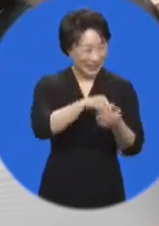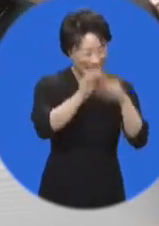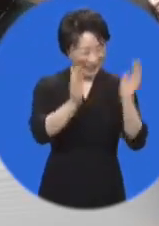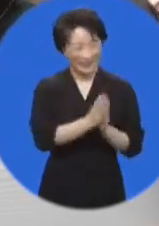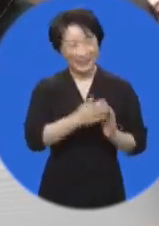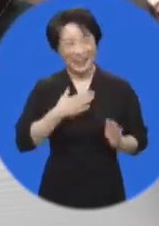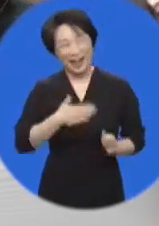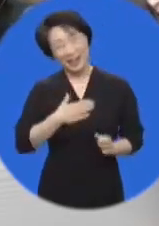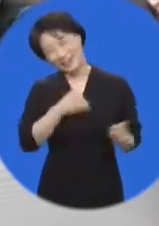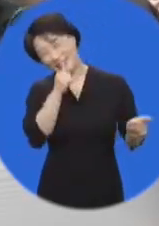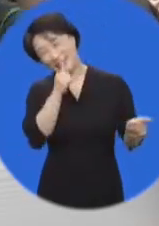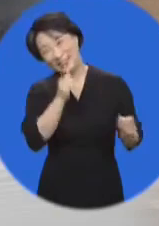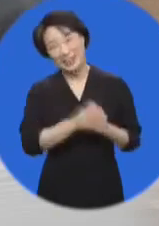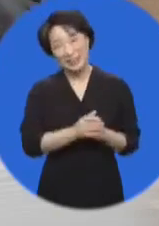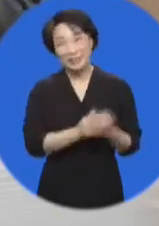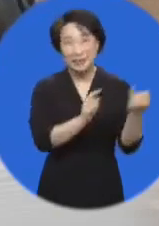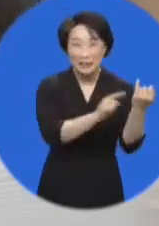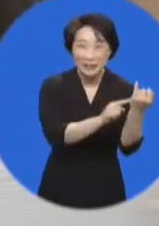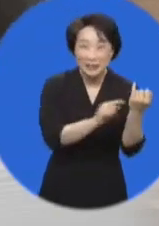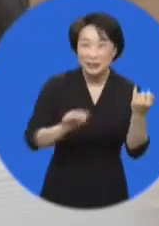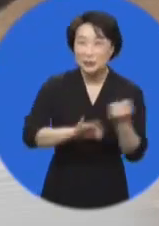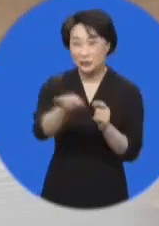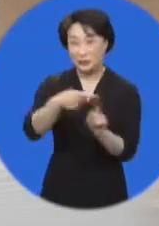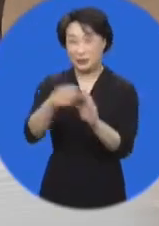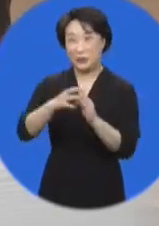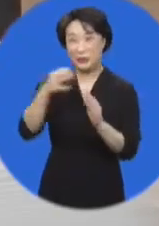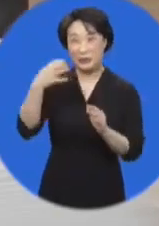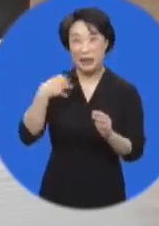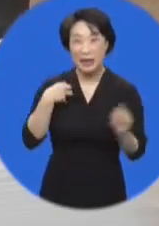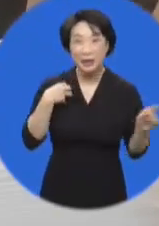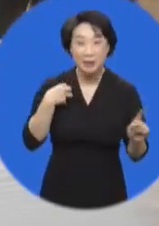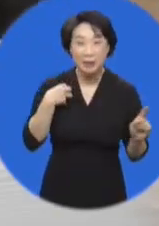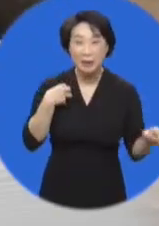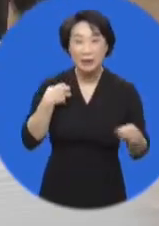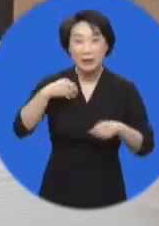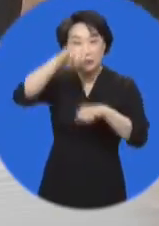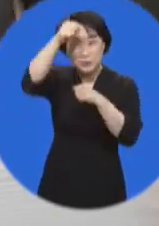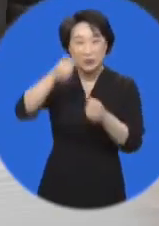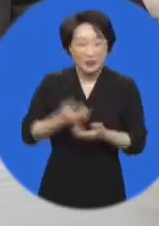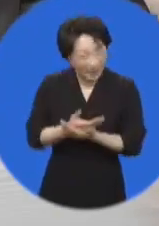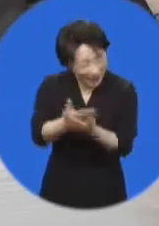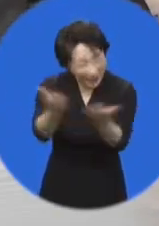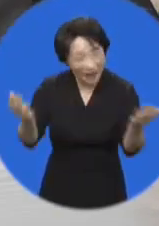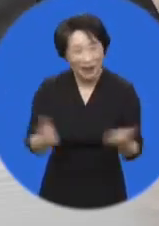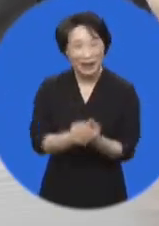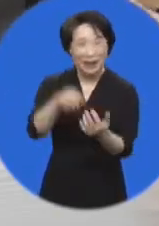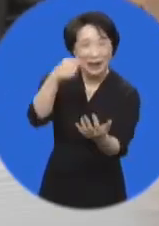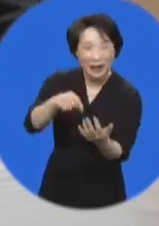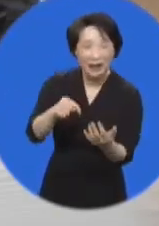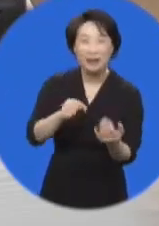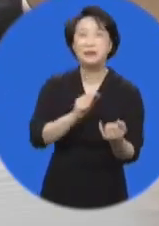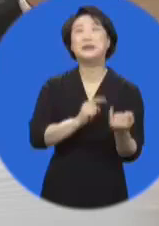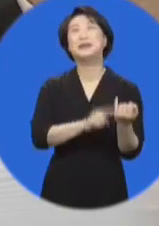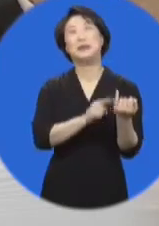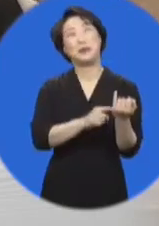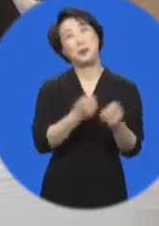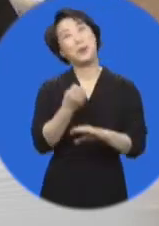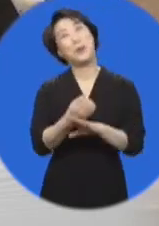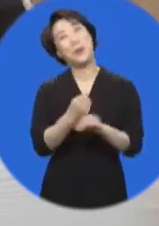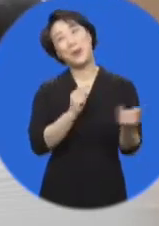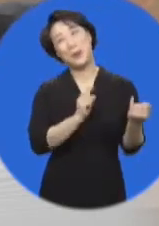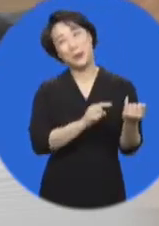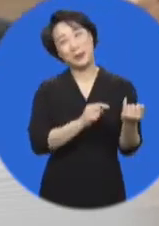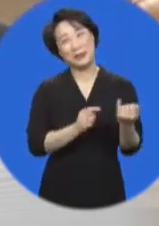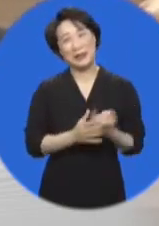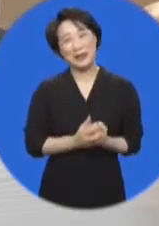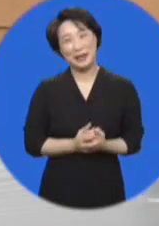있습니다. 정인은 우리 교회에 참 율동을 보급한 아주 창고 같은